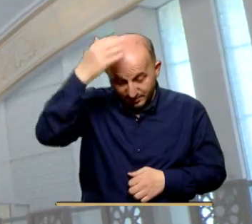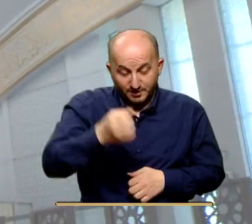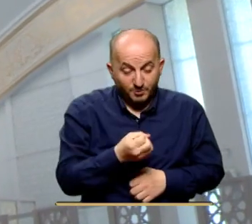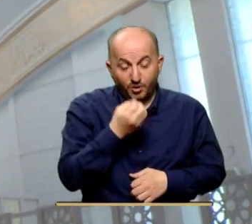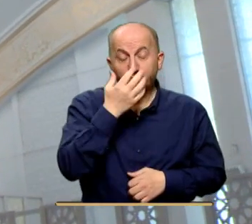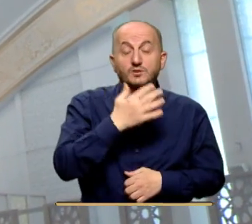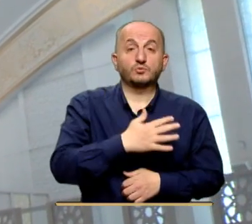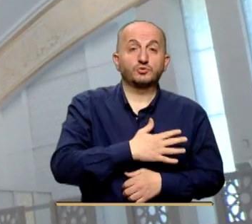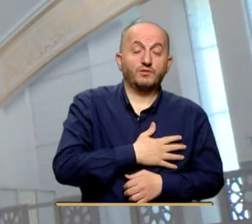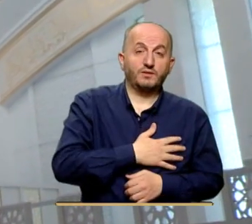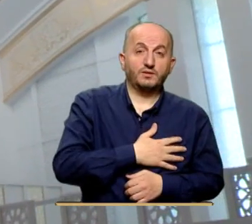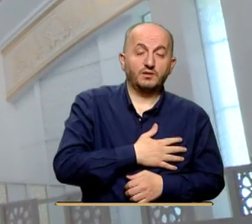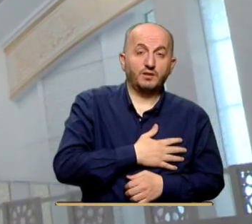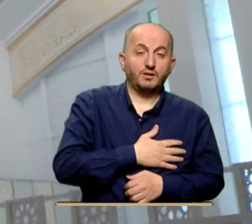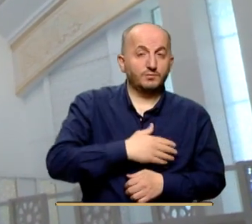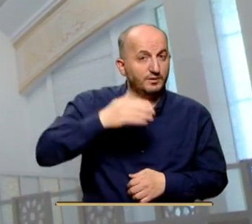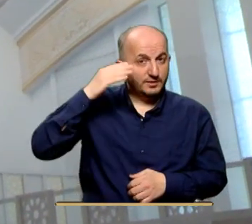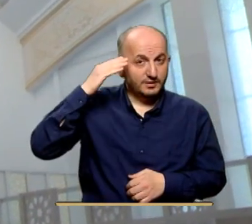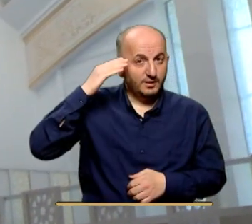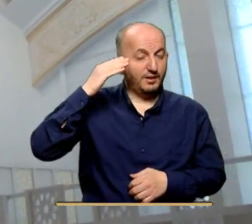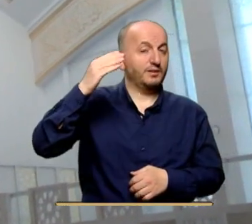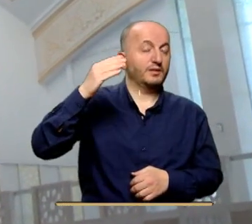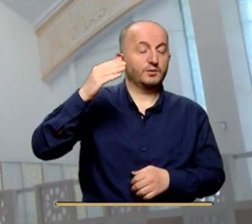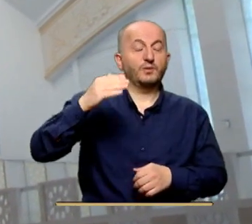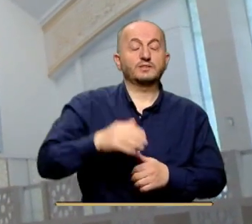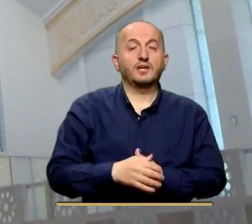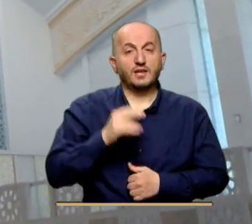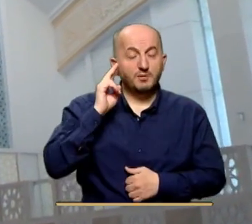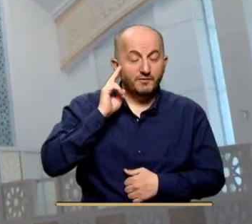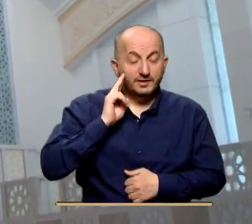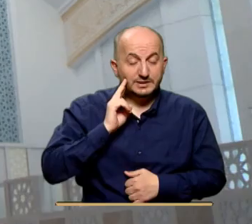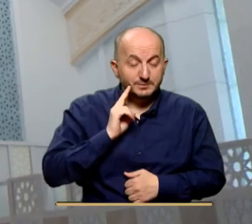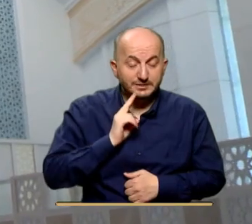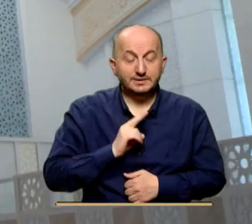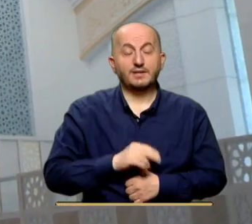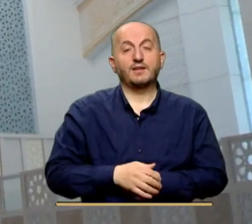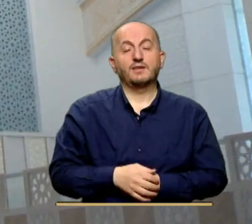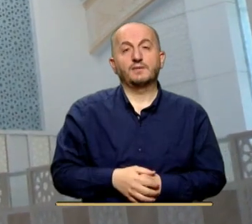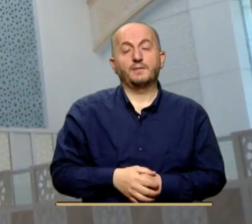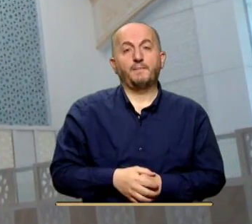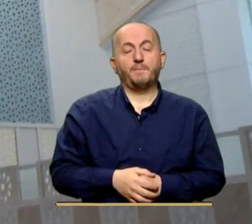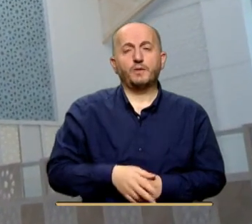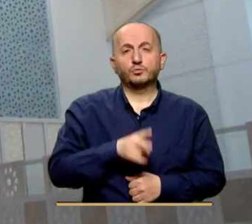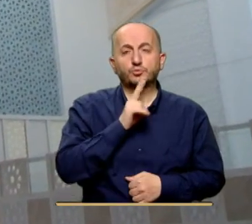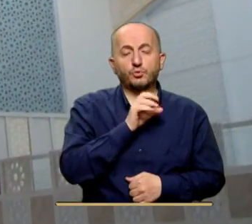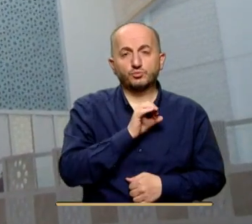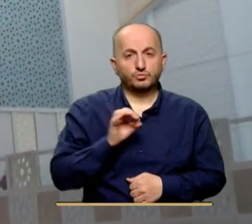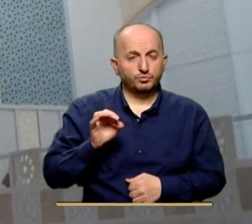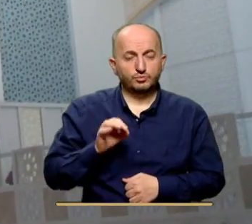Muhammed Mustafa sallallahu teala aleyhi ve sellem Efendimiz'e de